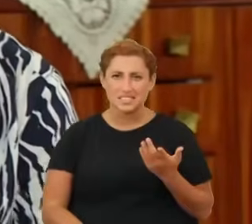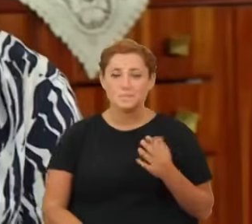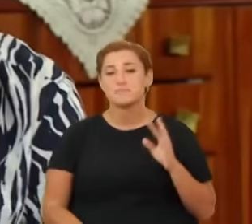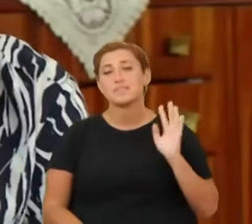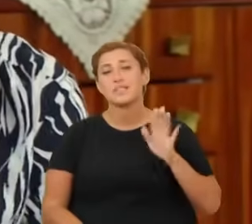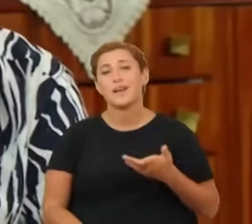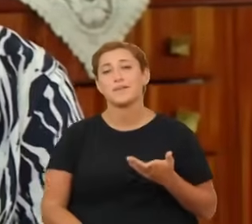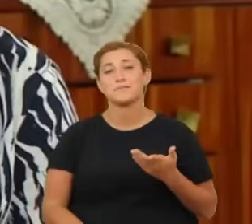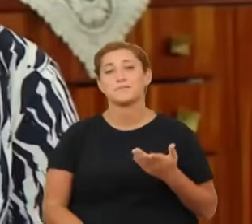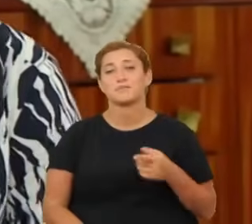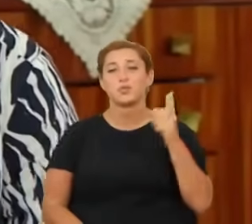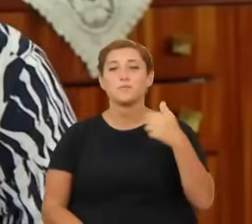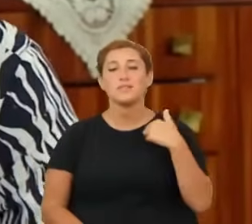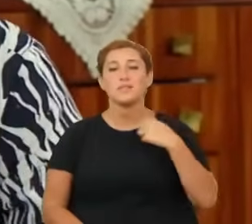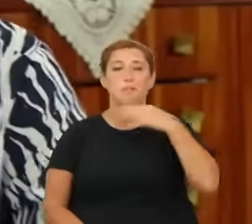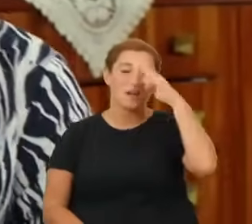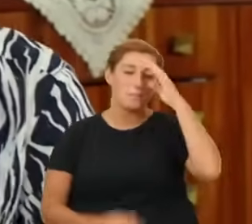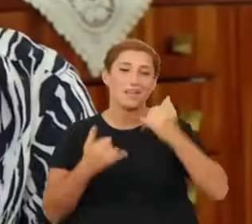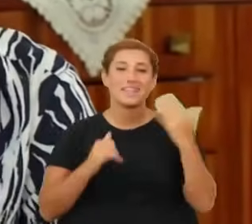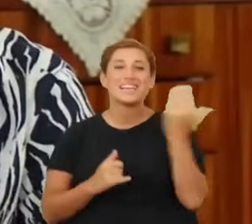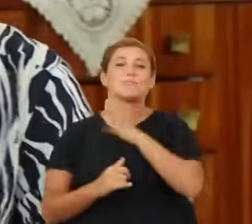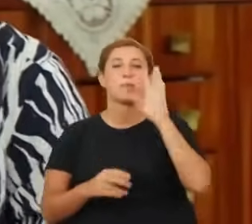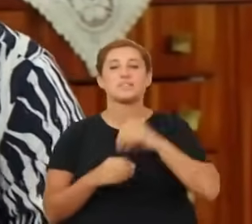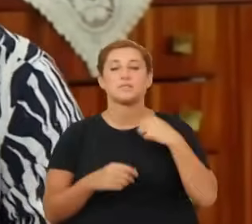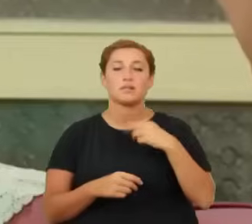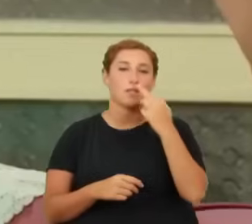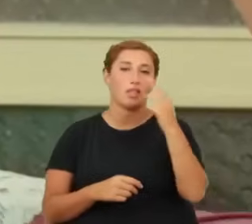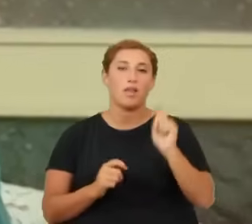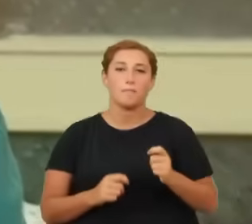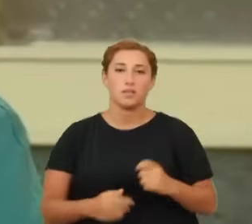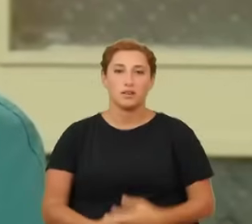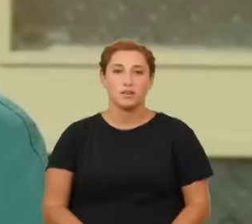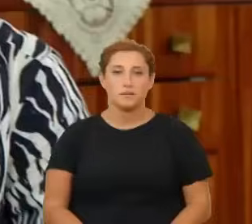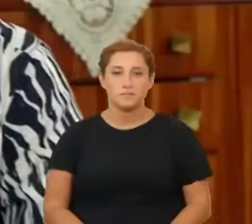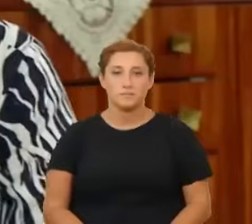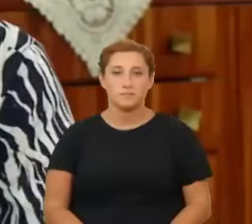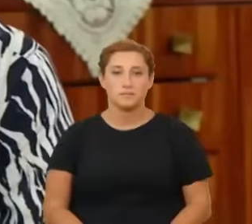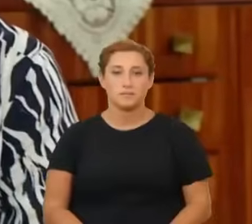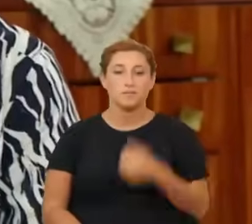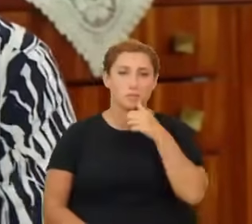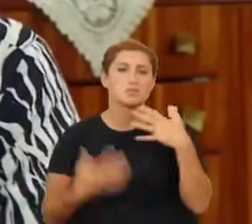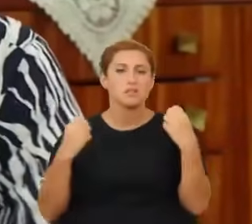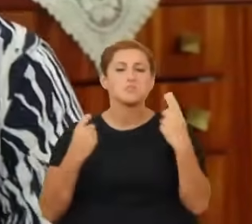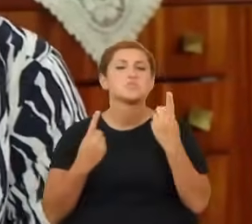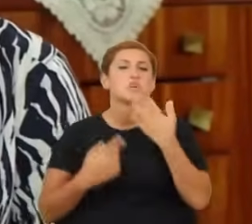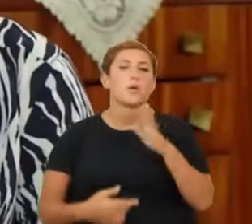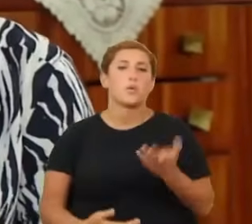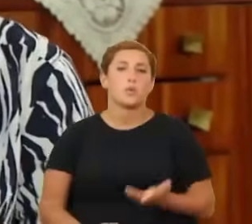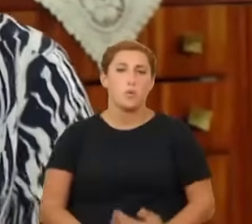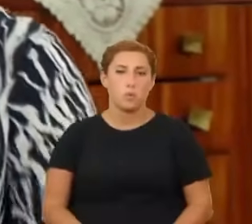Ya onu biz bayramda tatile gitmeyelim diye biz uydurduk onu. Babanın ayağı safasağlam, hiçbir şey